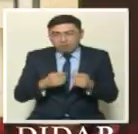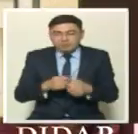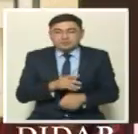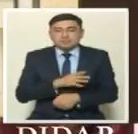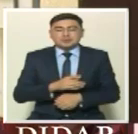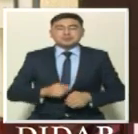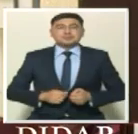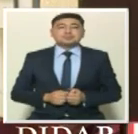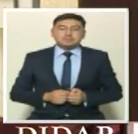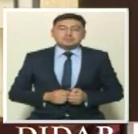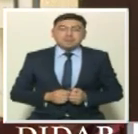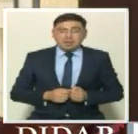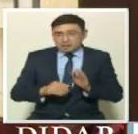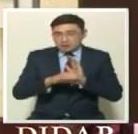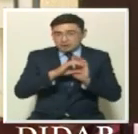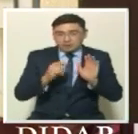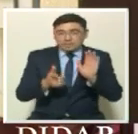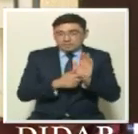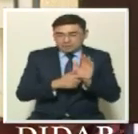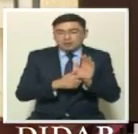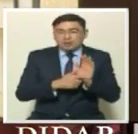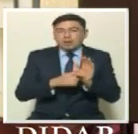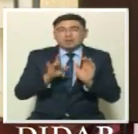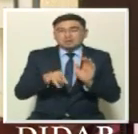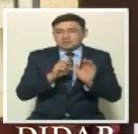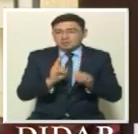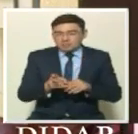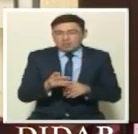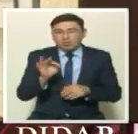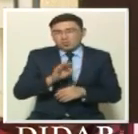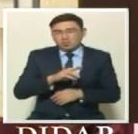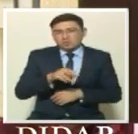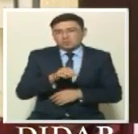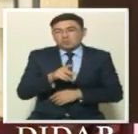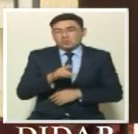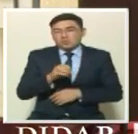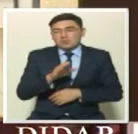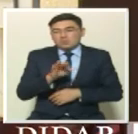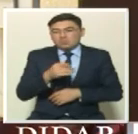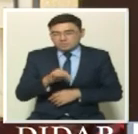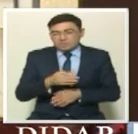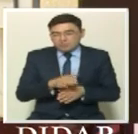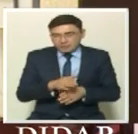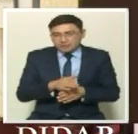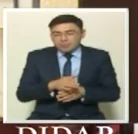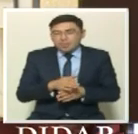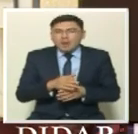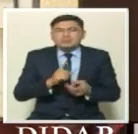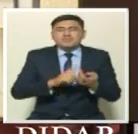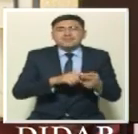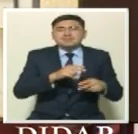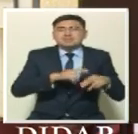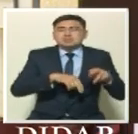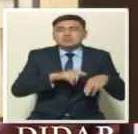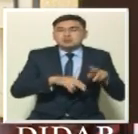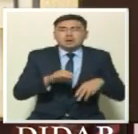В соответствии со статьей 7 закона Республики Казахстан о долевом участии в жилищном строительстве четко определены способы организации долевого